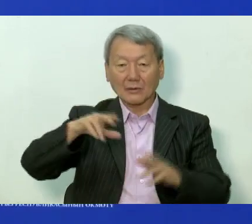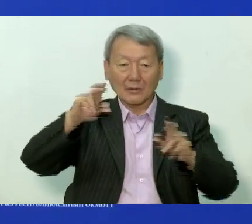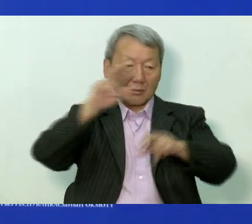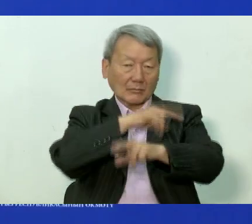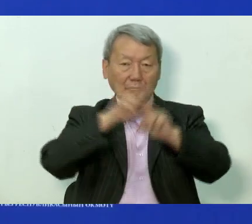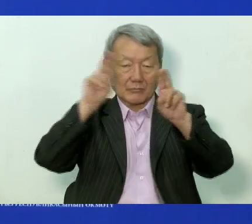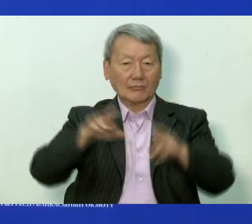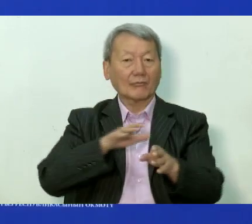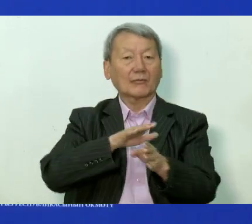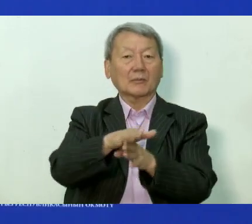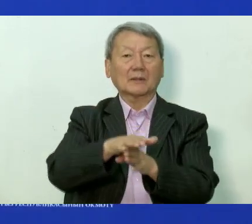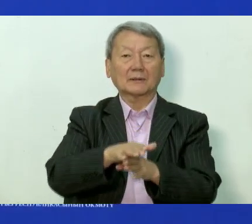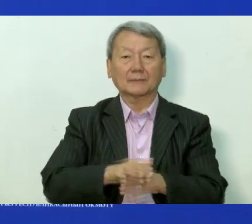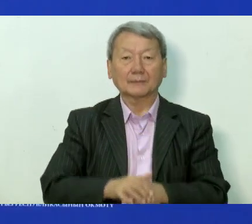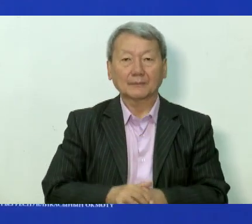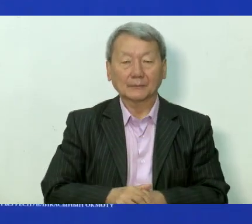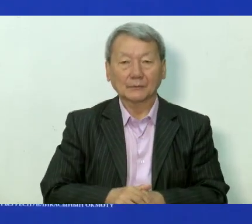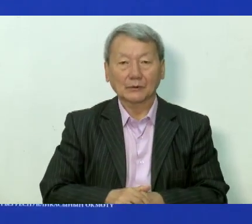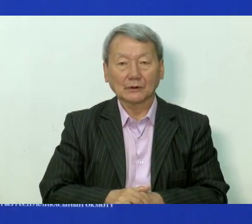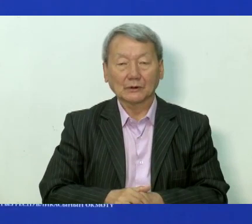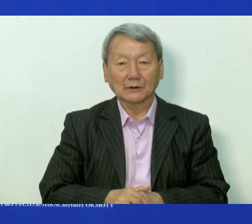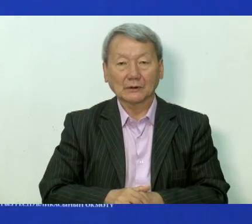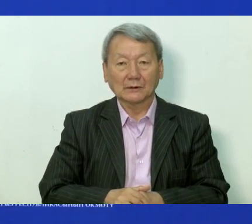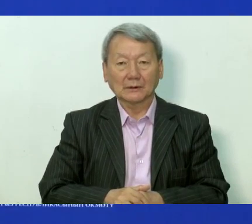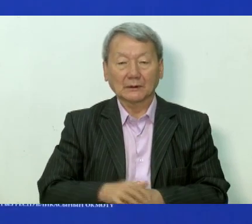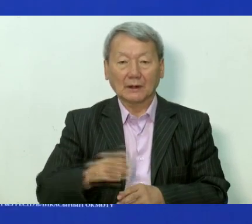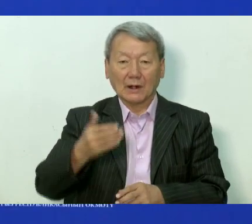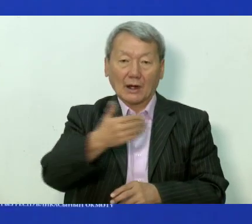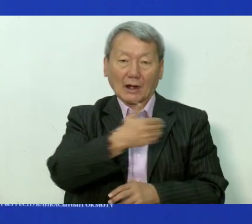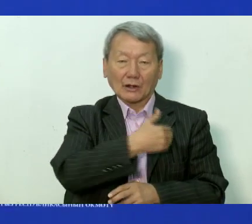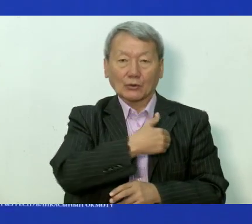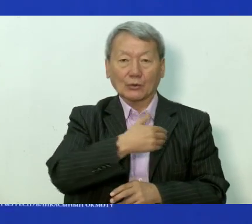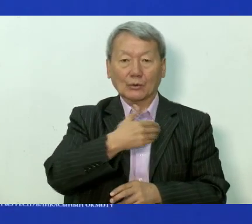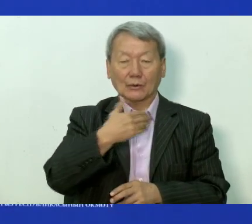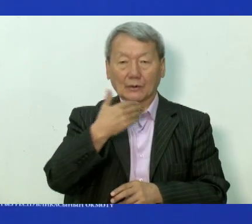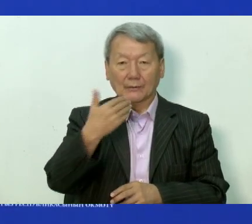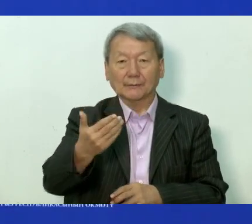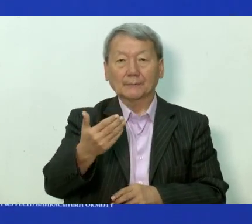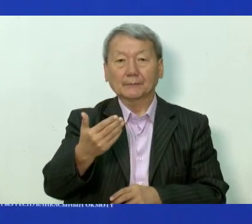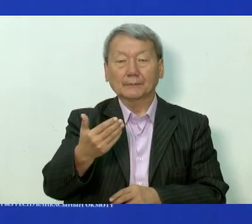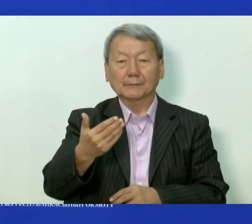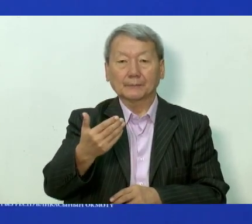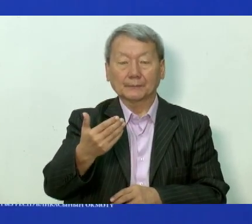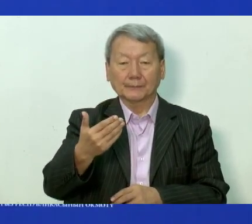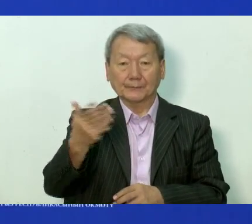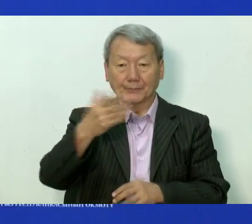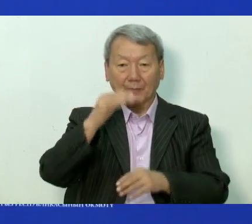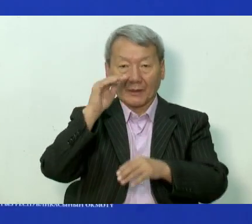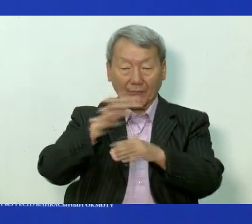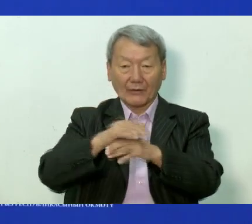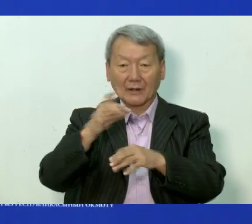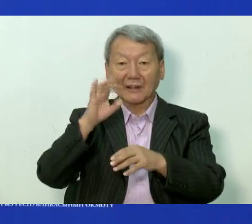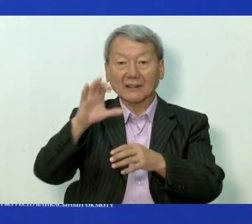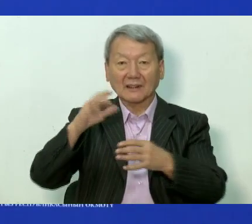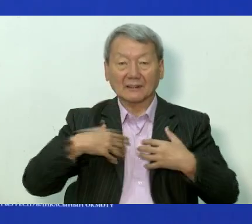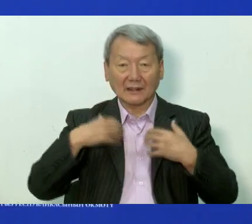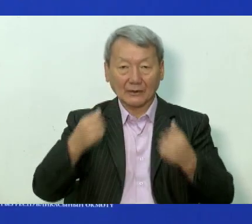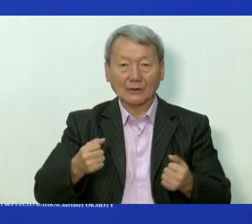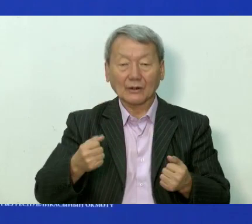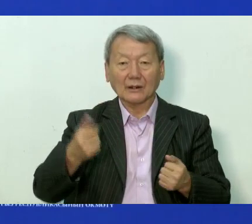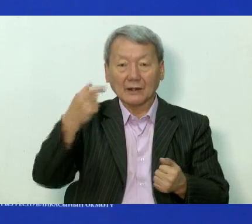все требования. Хочу отметить, что также фактором риска для здоровья